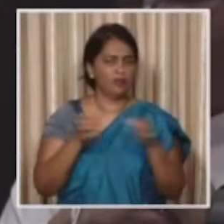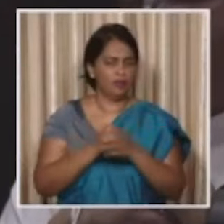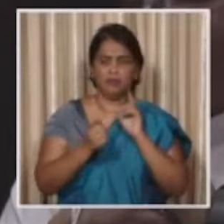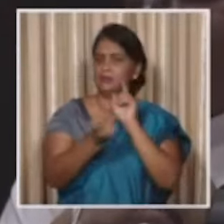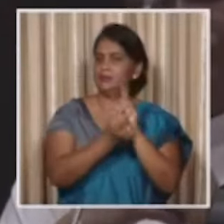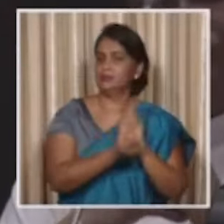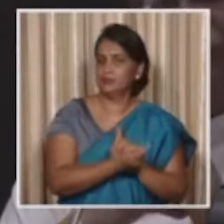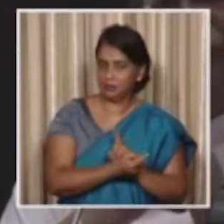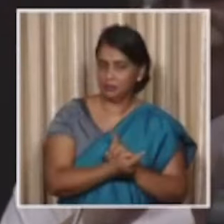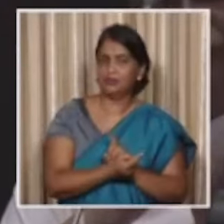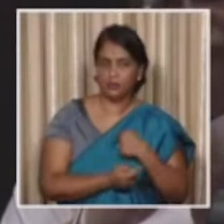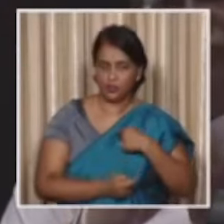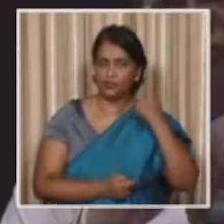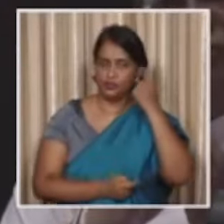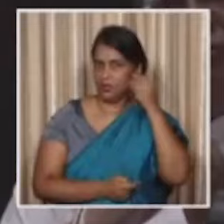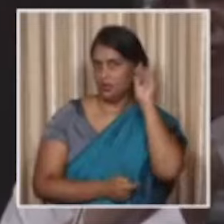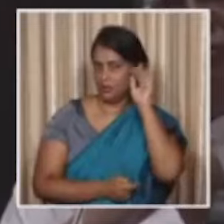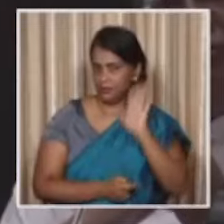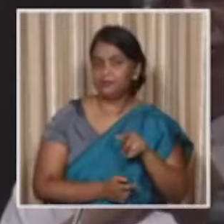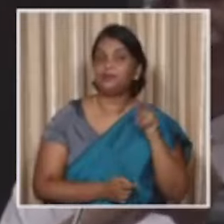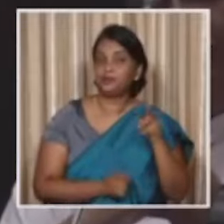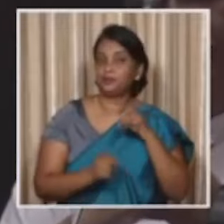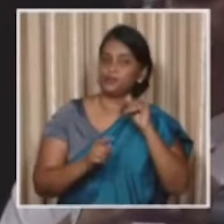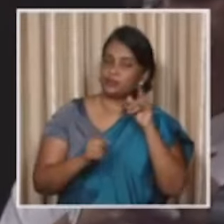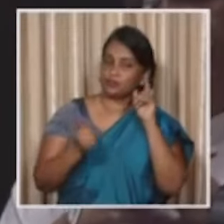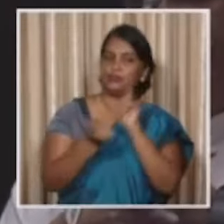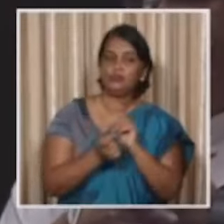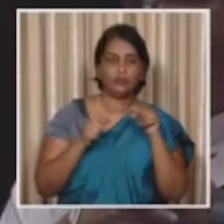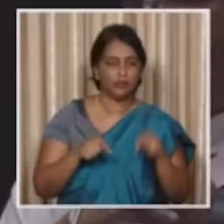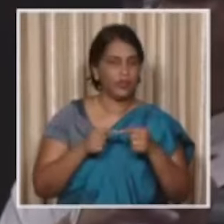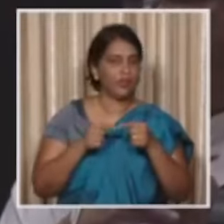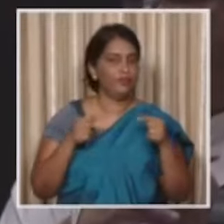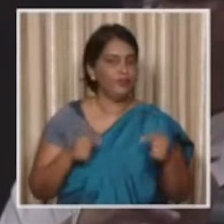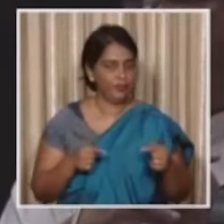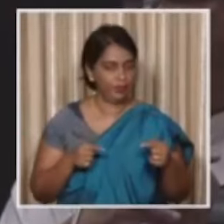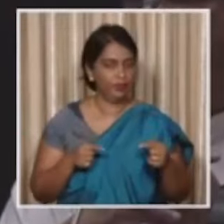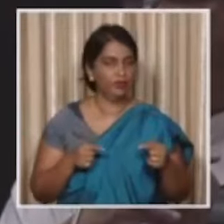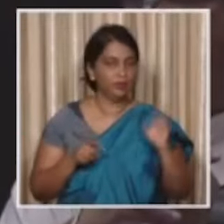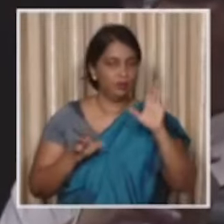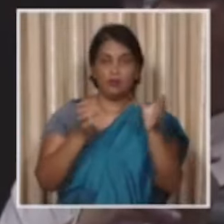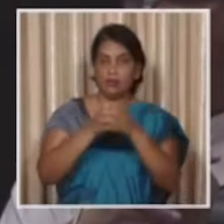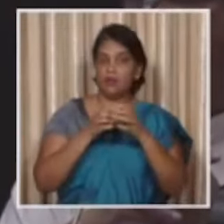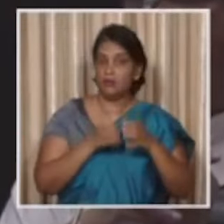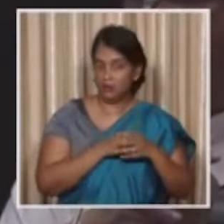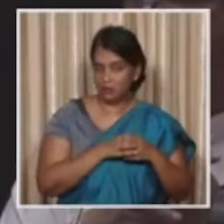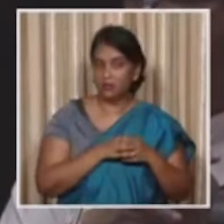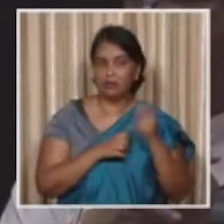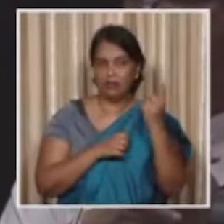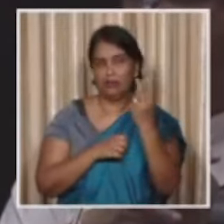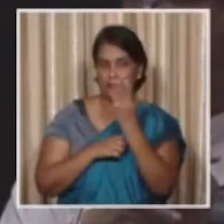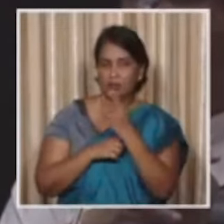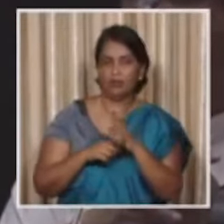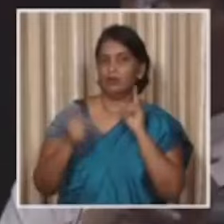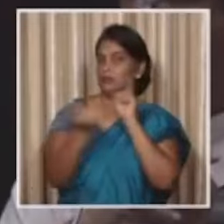ගැහෙනවා. අපි දන්න අපිට ආරංචි ලැබෙනවා. ඒ අය ගිහිල්ලා දැන් විපක්ෂයේ ඉන්න කණ්ඩායම් දෙක තුනම